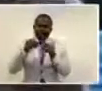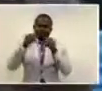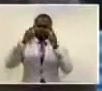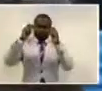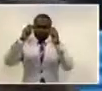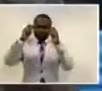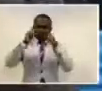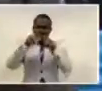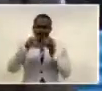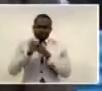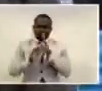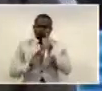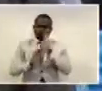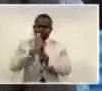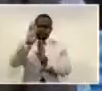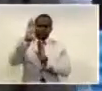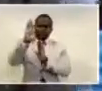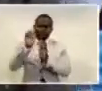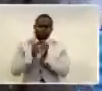bwo gacya bw'uko